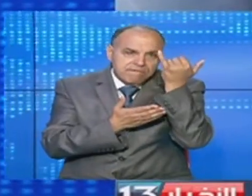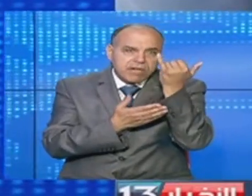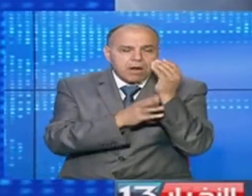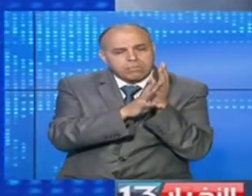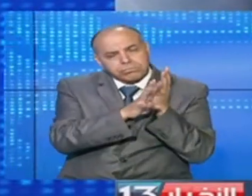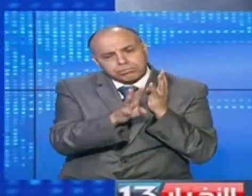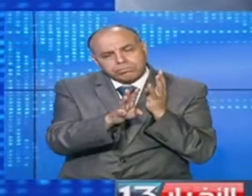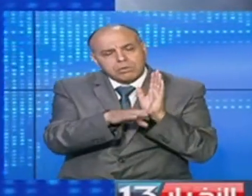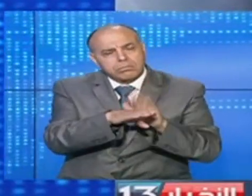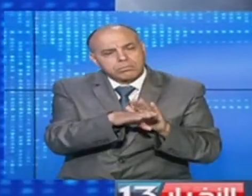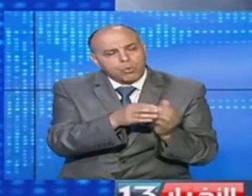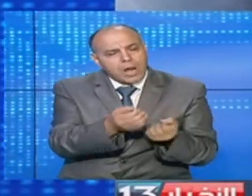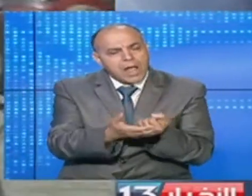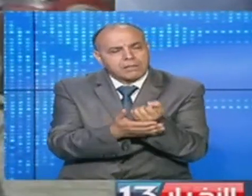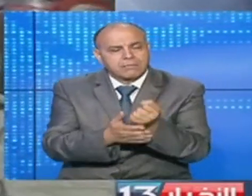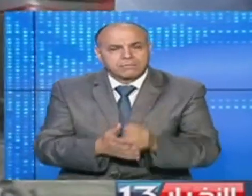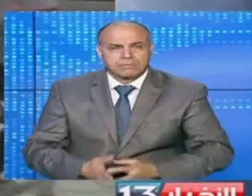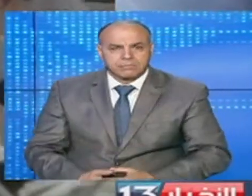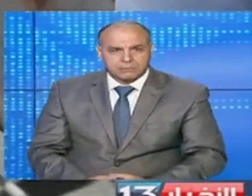القافله التوعويه